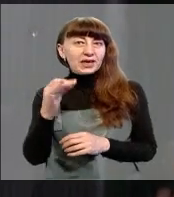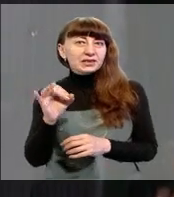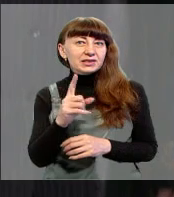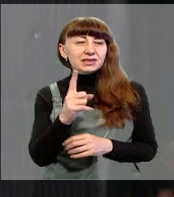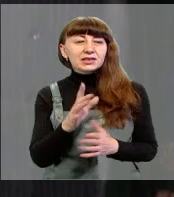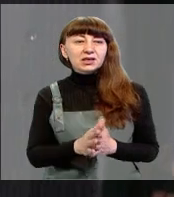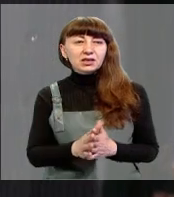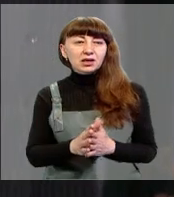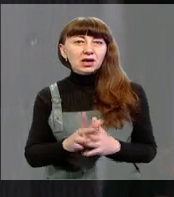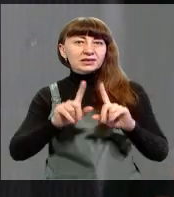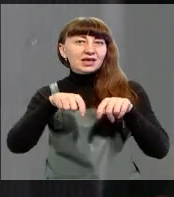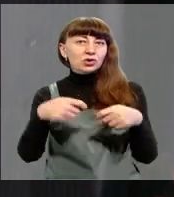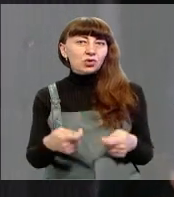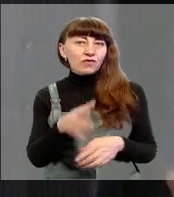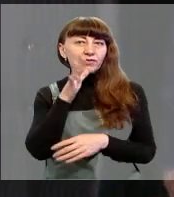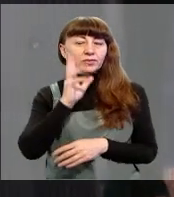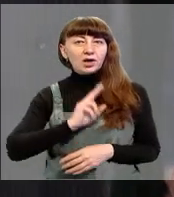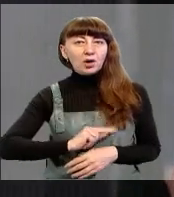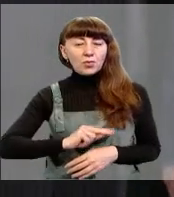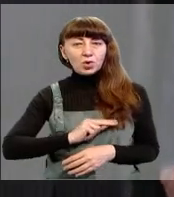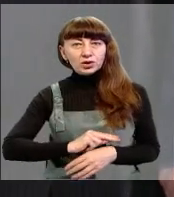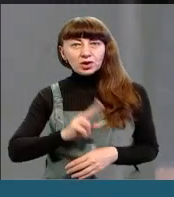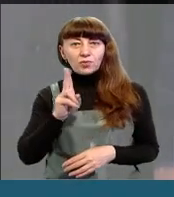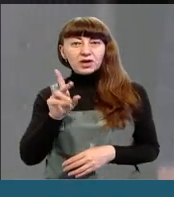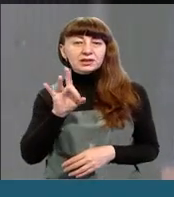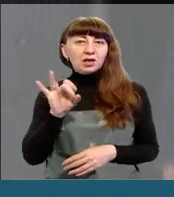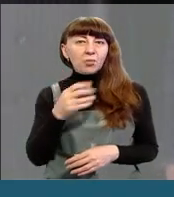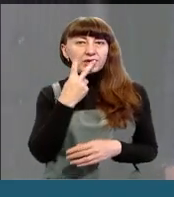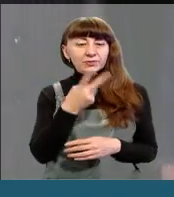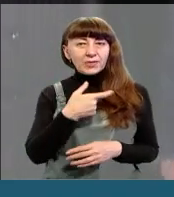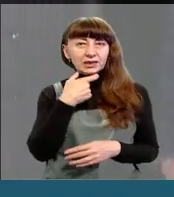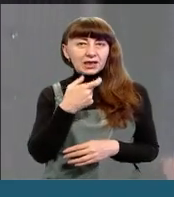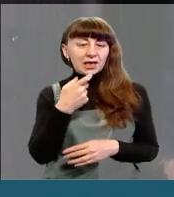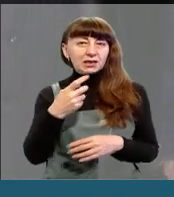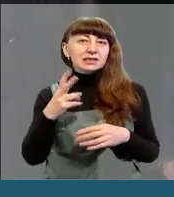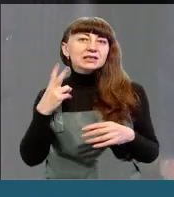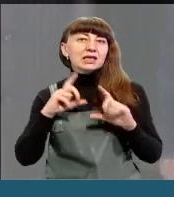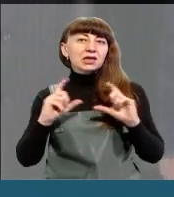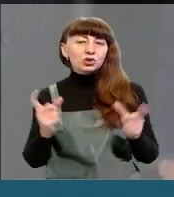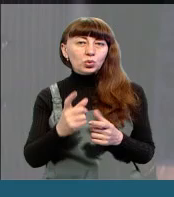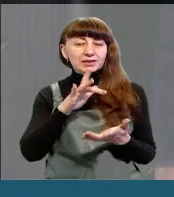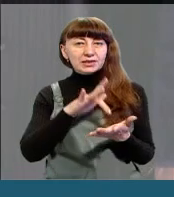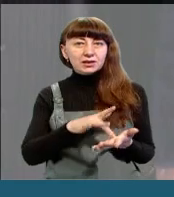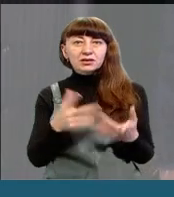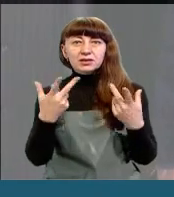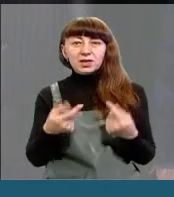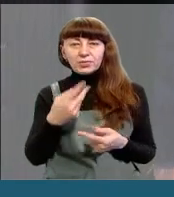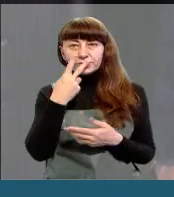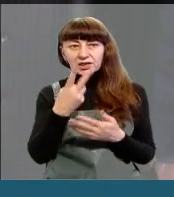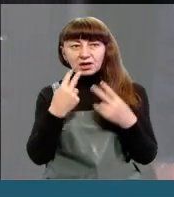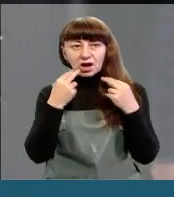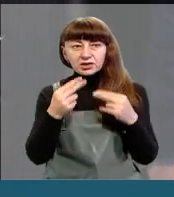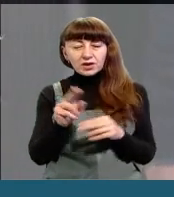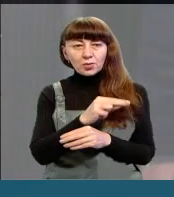арқаларыңызда, қолдауларыңыз арқасында. Енді тек спортшылар осындай спорт залда дайындалған балашалар болашақта жақсы үшкемір атамыз